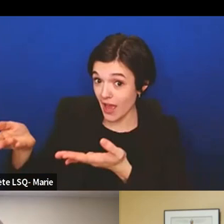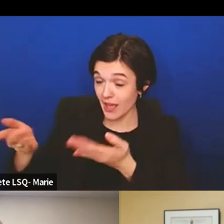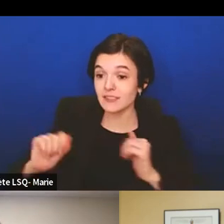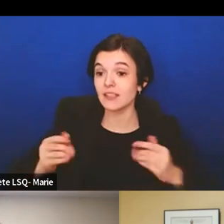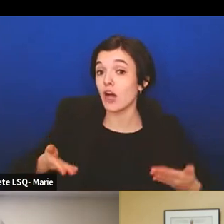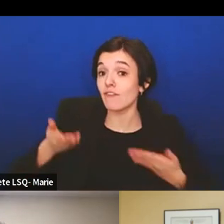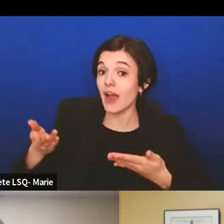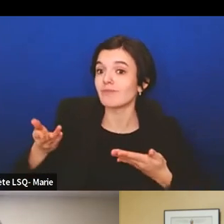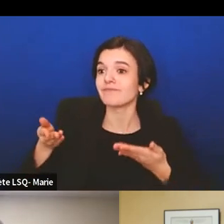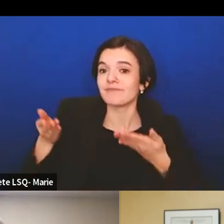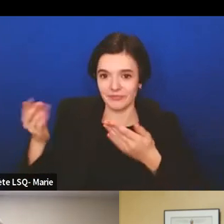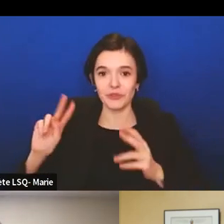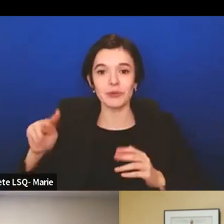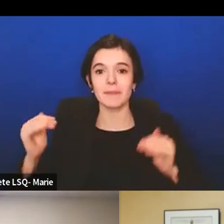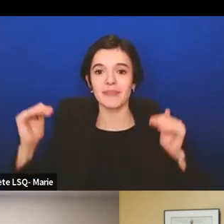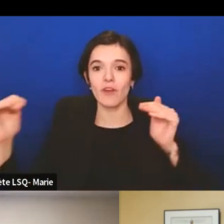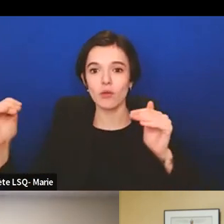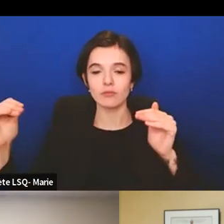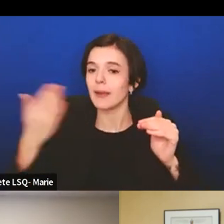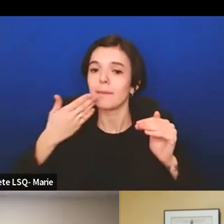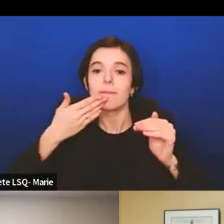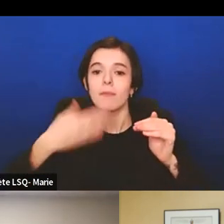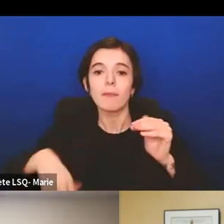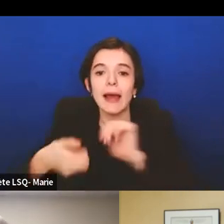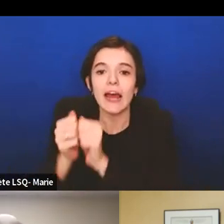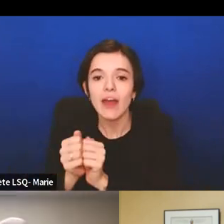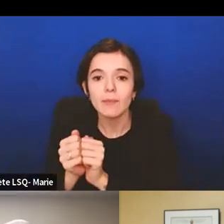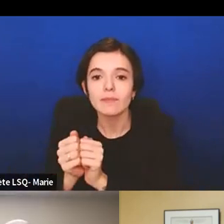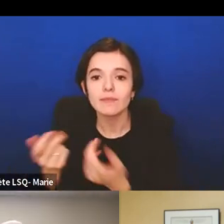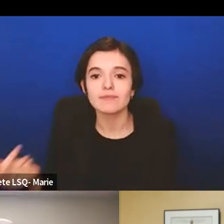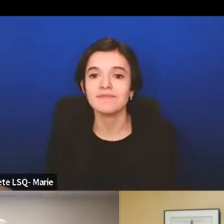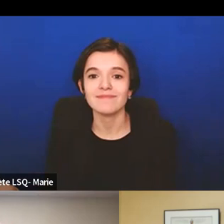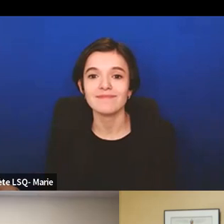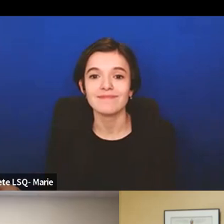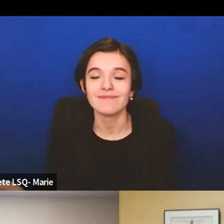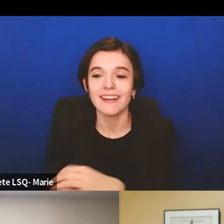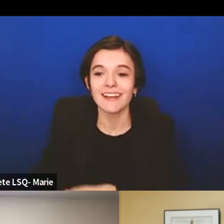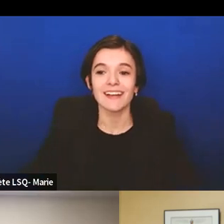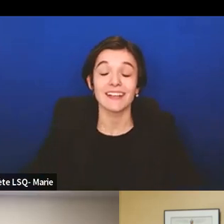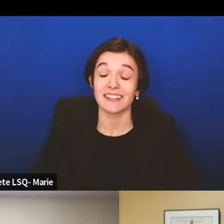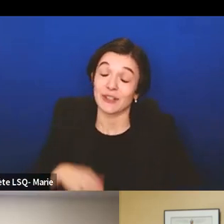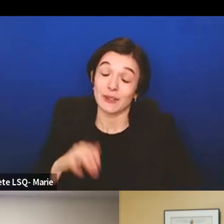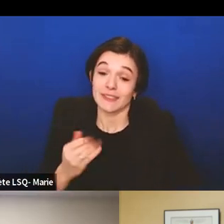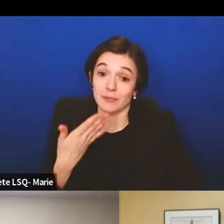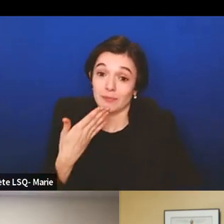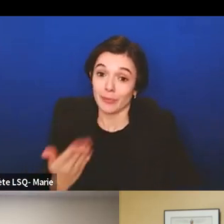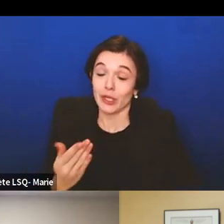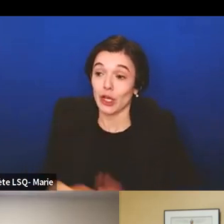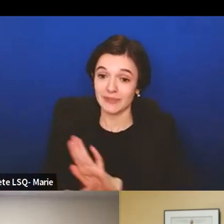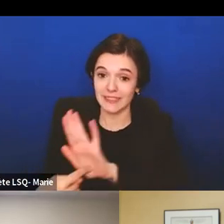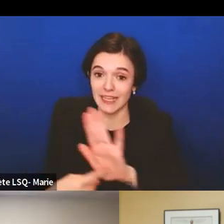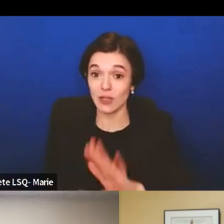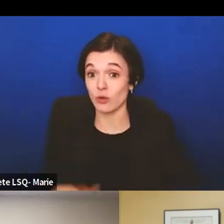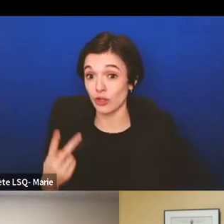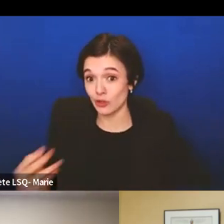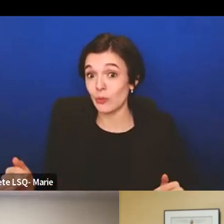adaptés. Alors, je pense que si on peut augmenter la représentation, puis plus d'investissement dans les services communautaires, on peut aider